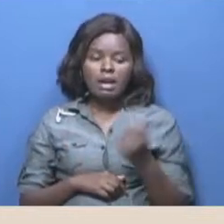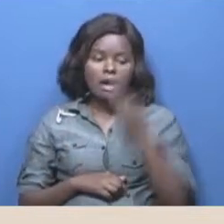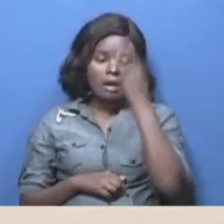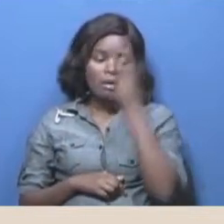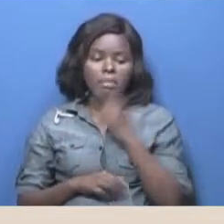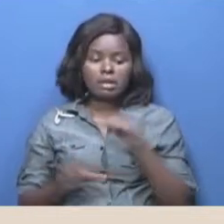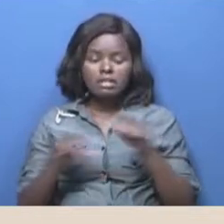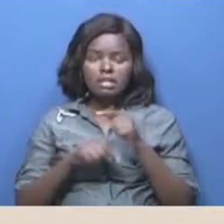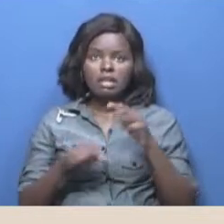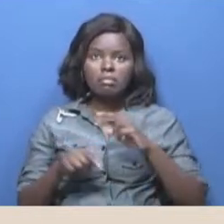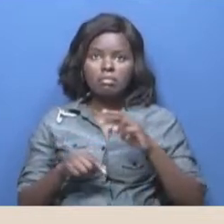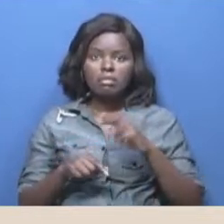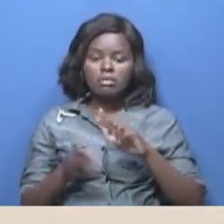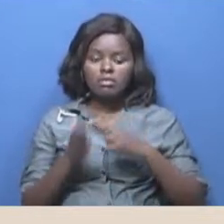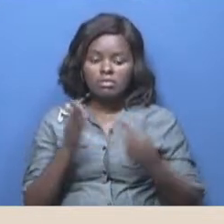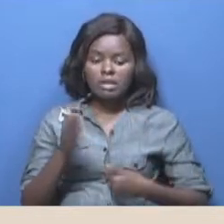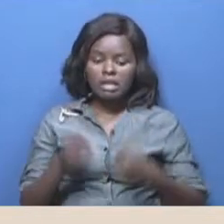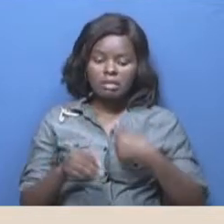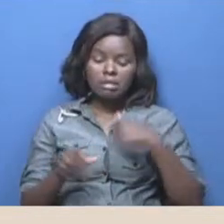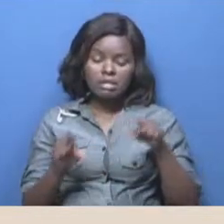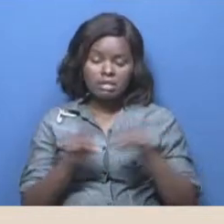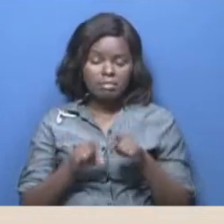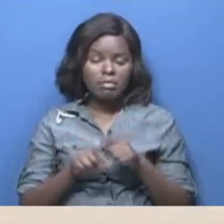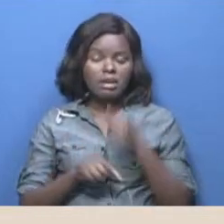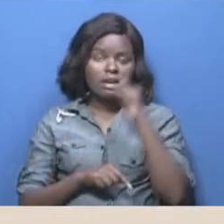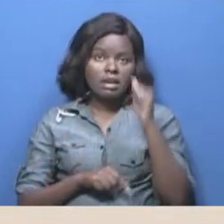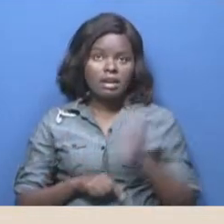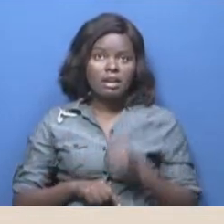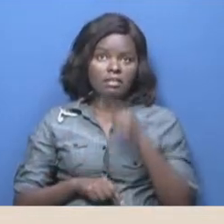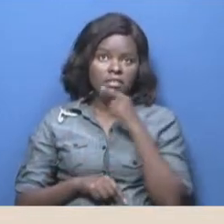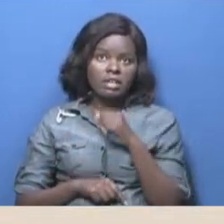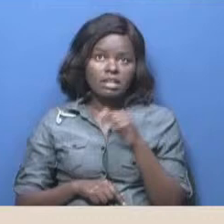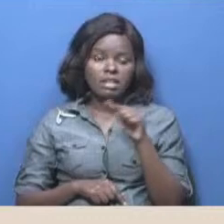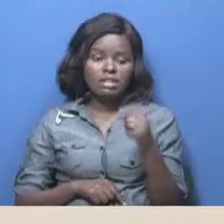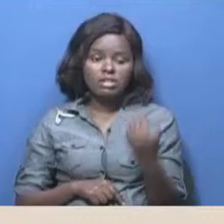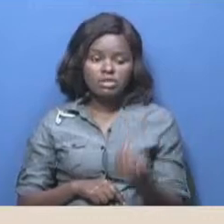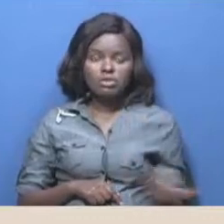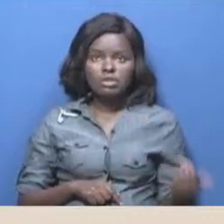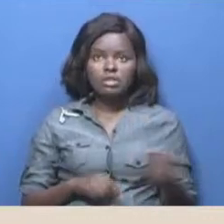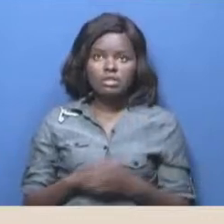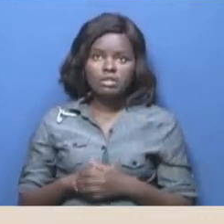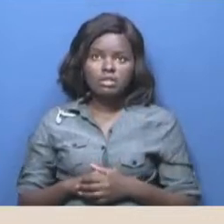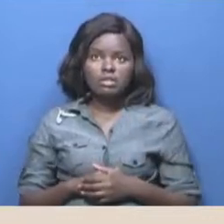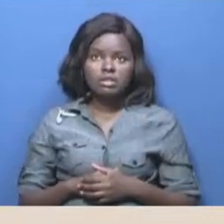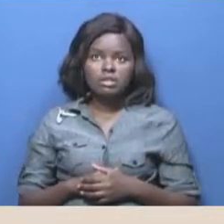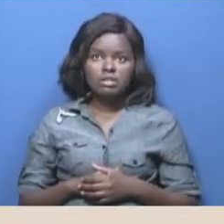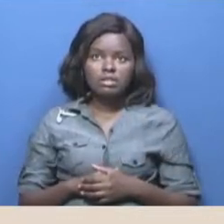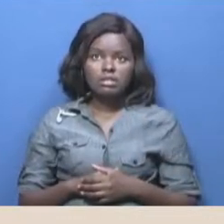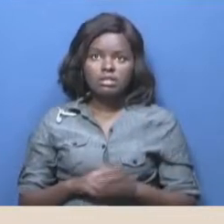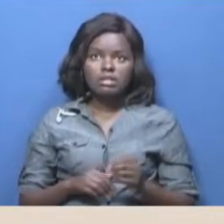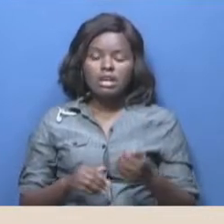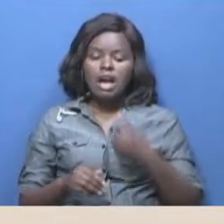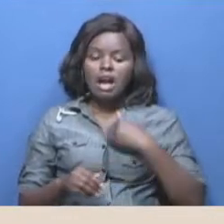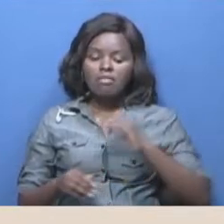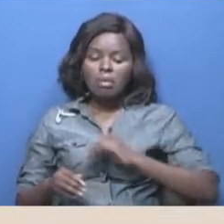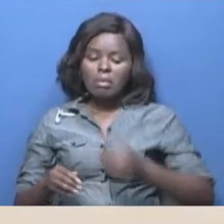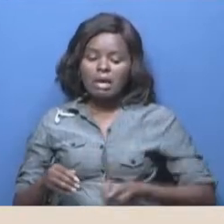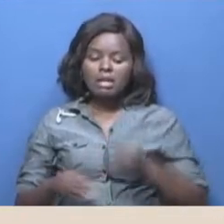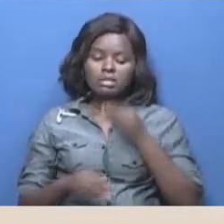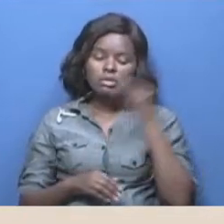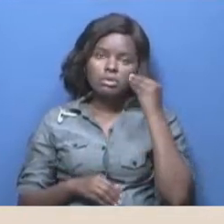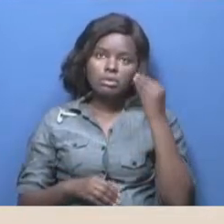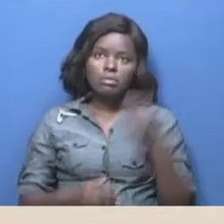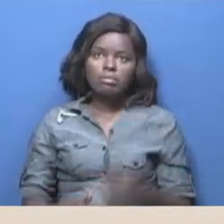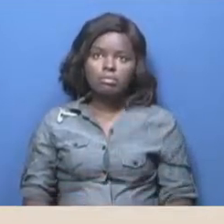and I am one. The grandfathers have failed. Na hii watoto wanabeba mimba kwa nyumba. Hawaendi mbali. It is happening in the